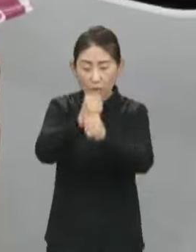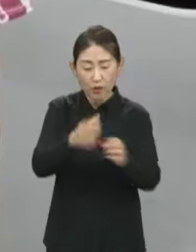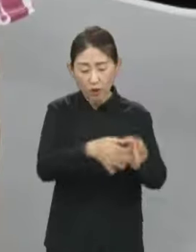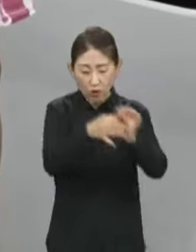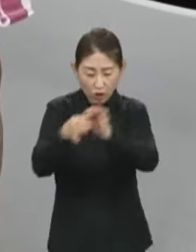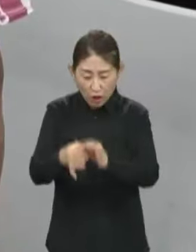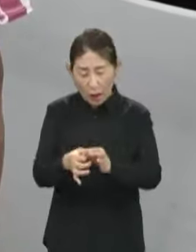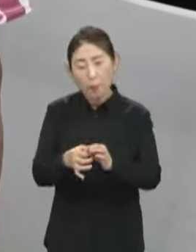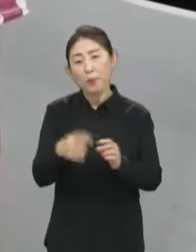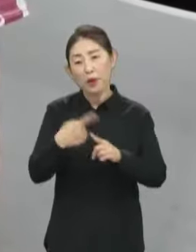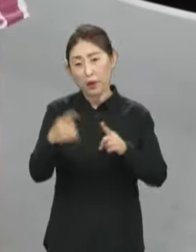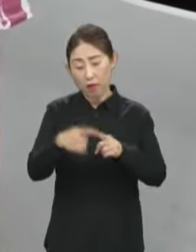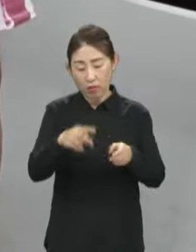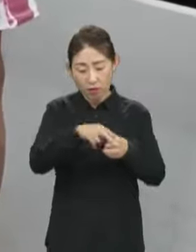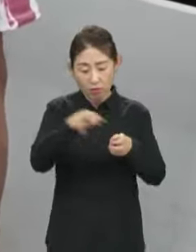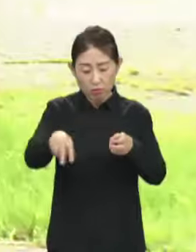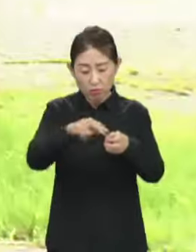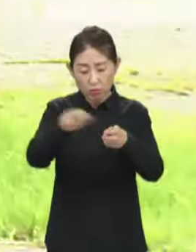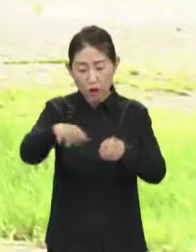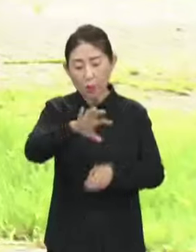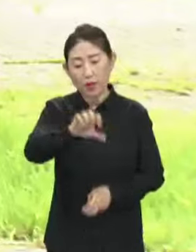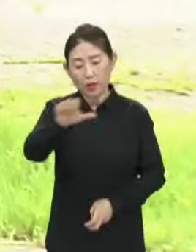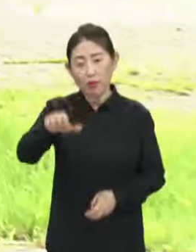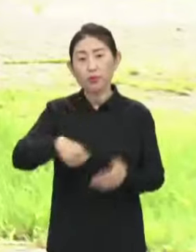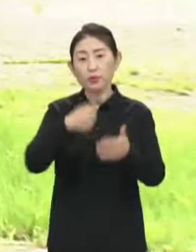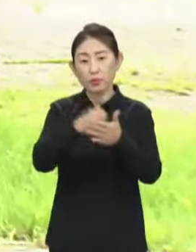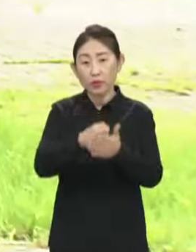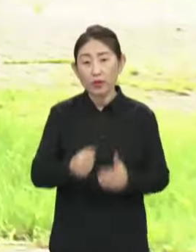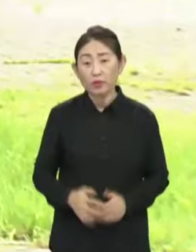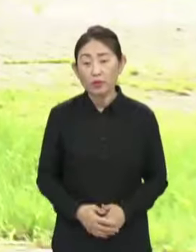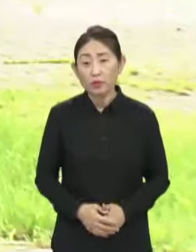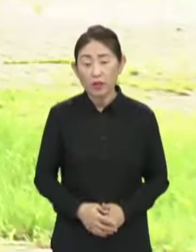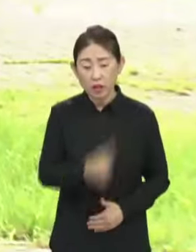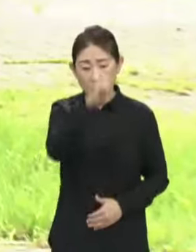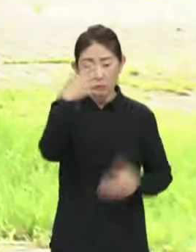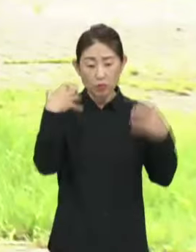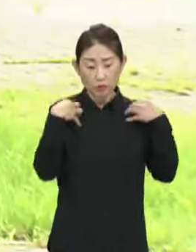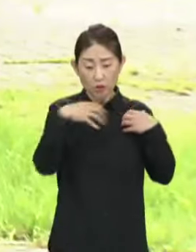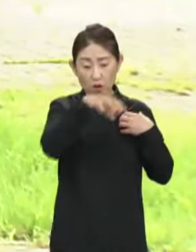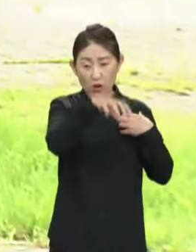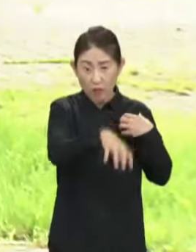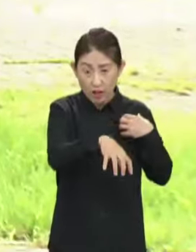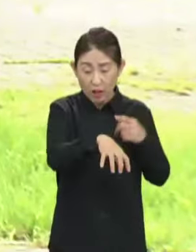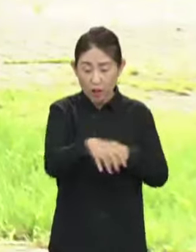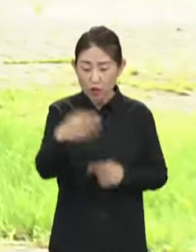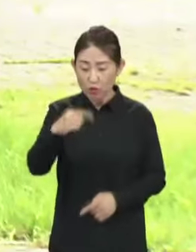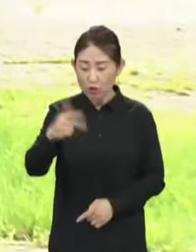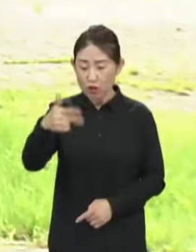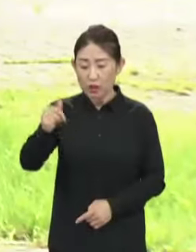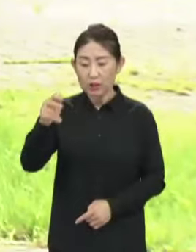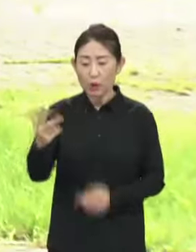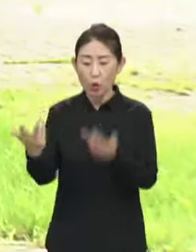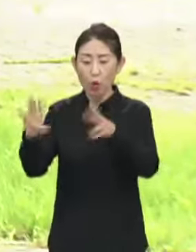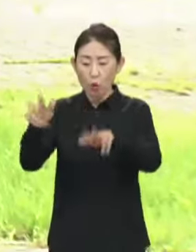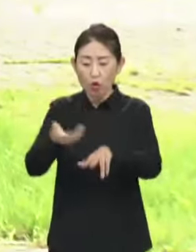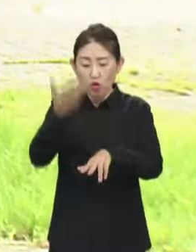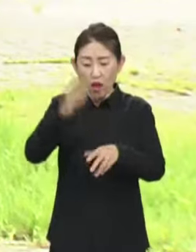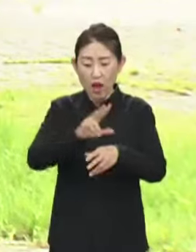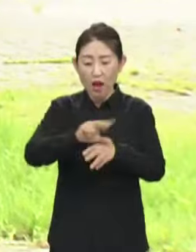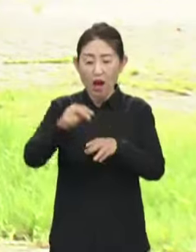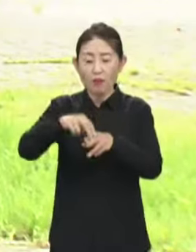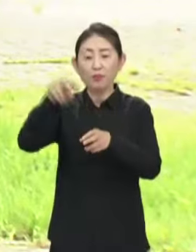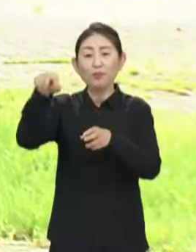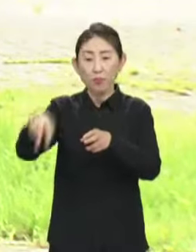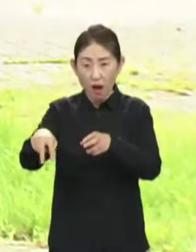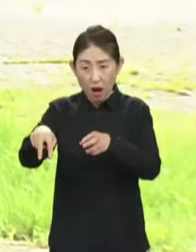연계성을 최대한 반영했다는 설명입니다. 정부 청사를 지나는 트램 노선은 이곳 둔지미공원 위에 지어지게 될 전망입니다.